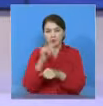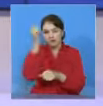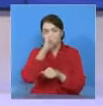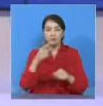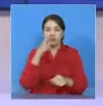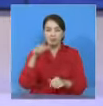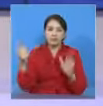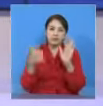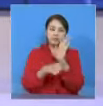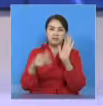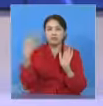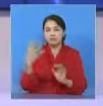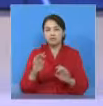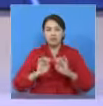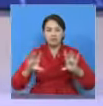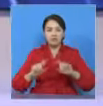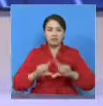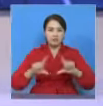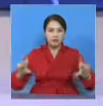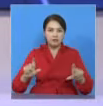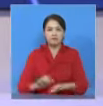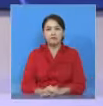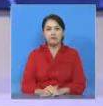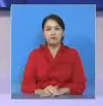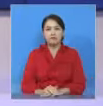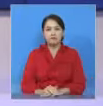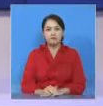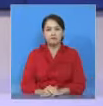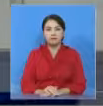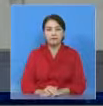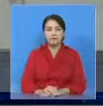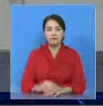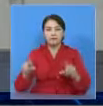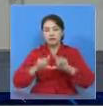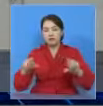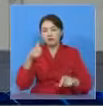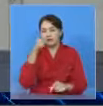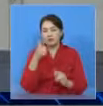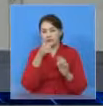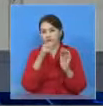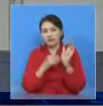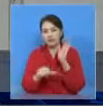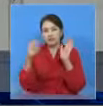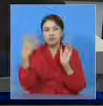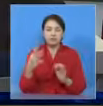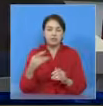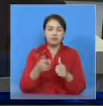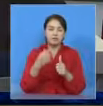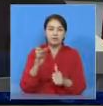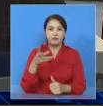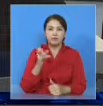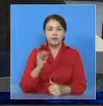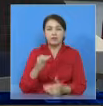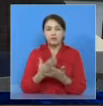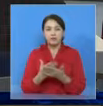номер 64 расскажем в следующем материале выпуска. Средняя школа номер 64 имени Узакбая